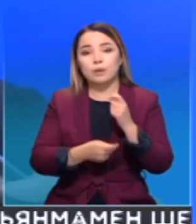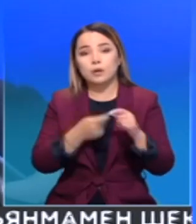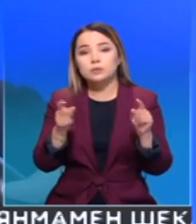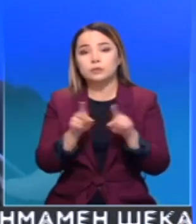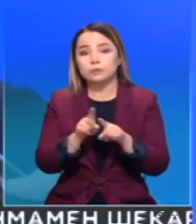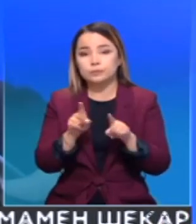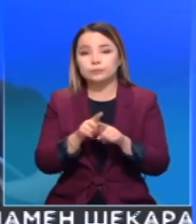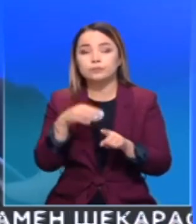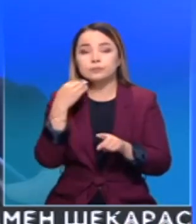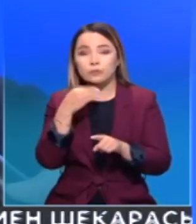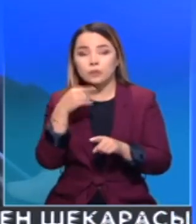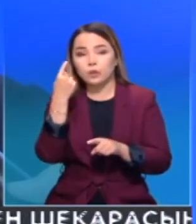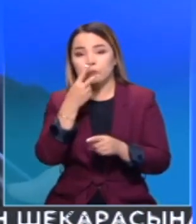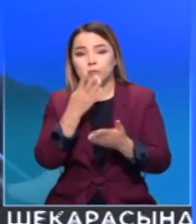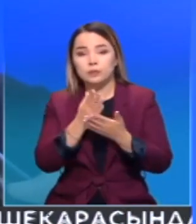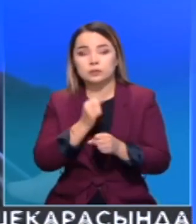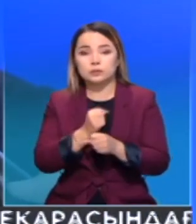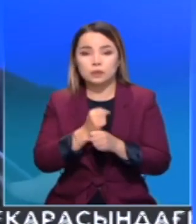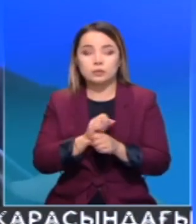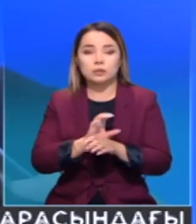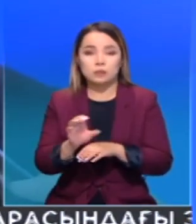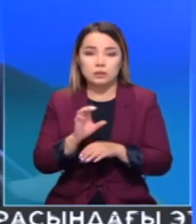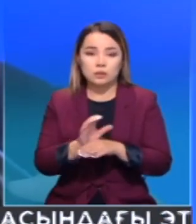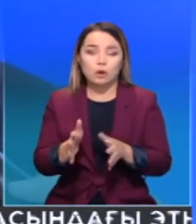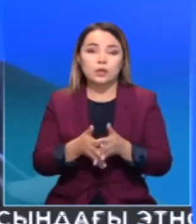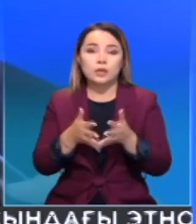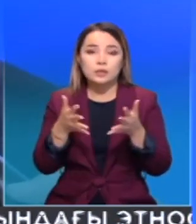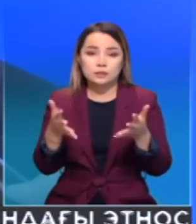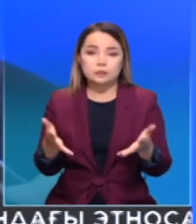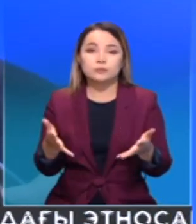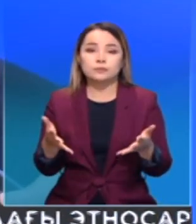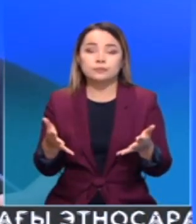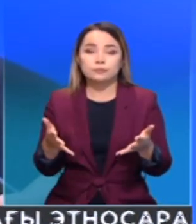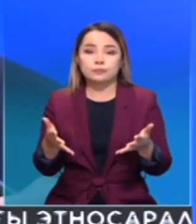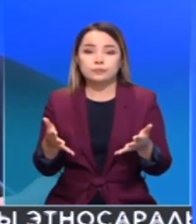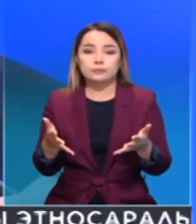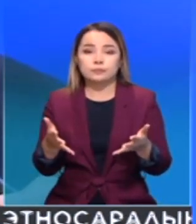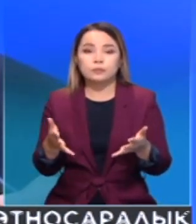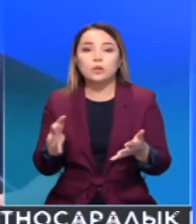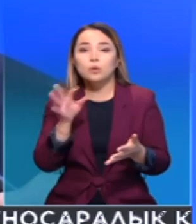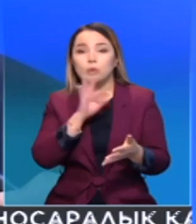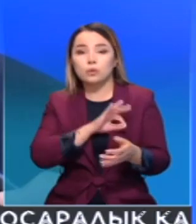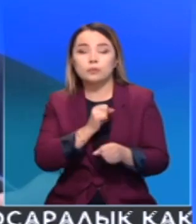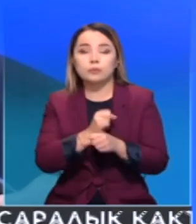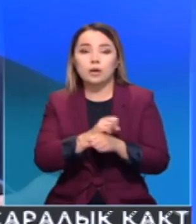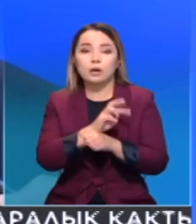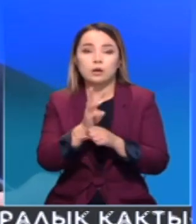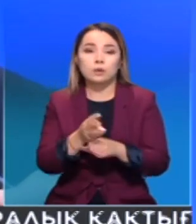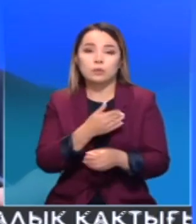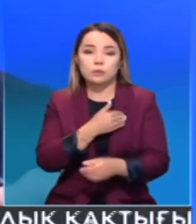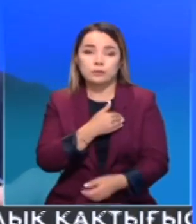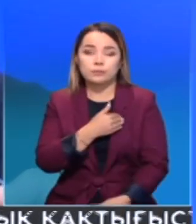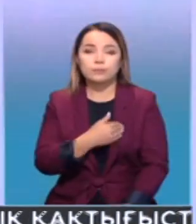материалдарды сапалы түрде шығарып, және олардың кең жаңа қолжетімді болуын қамтамасыз